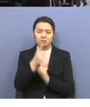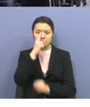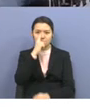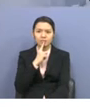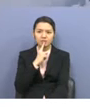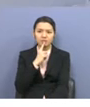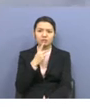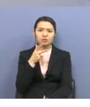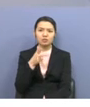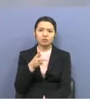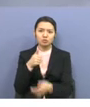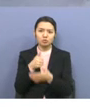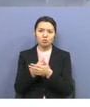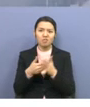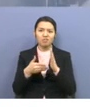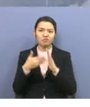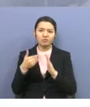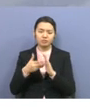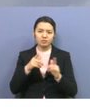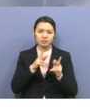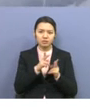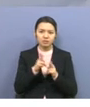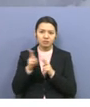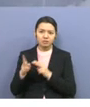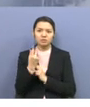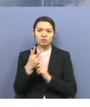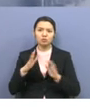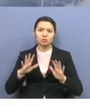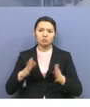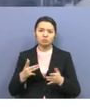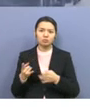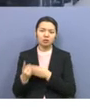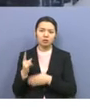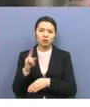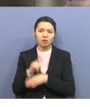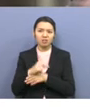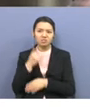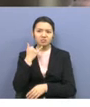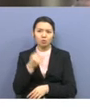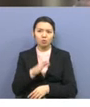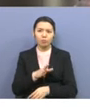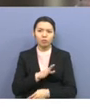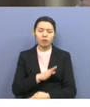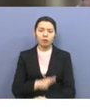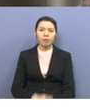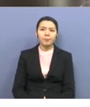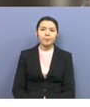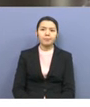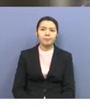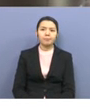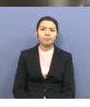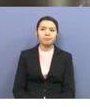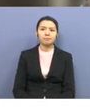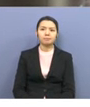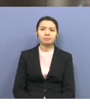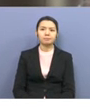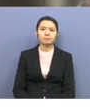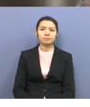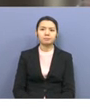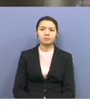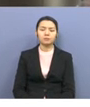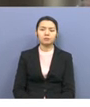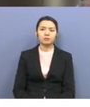бөлімшелері 3000-ға тарта шақыртуларға шықса, соның 13 дерегі жалған қоңырау ретінде тіркелген. У нас на территории Акмолинской области прошло 868